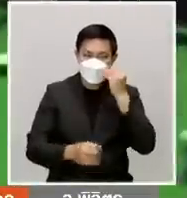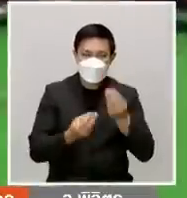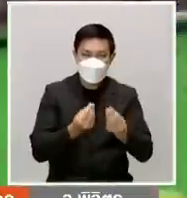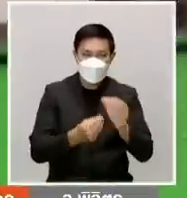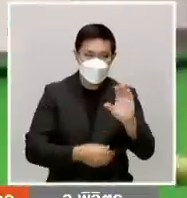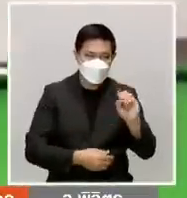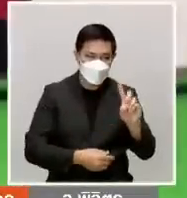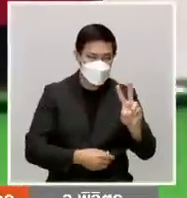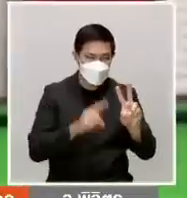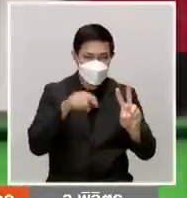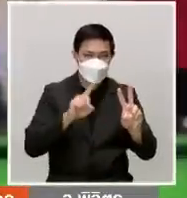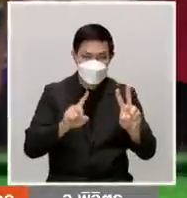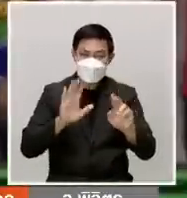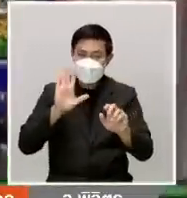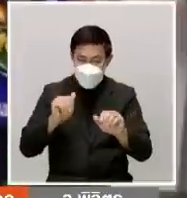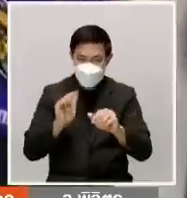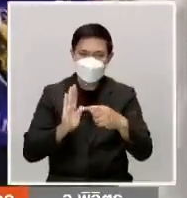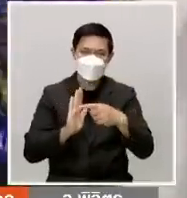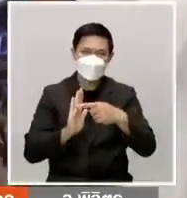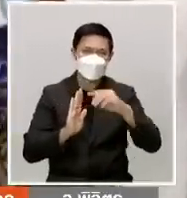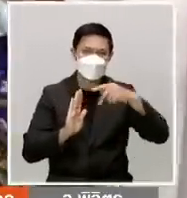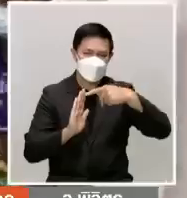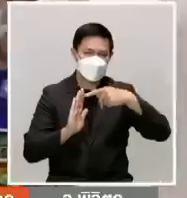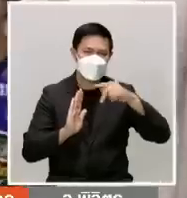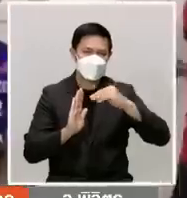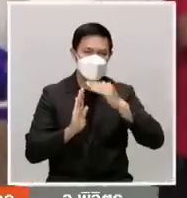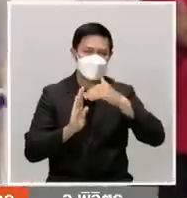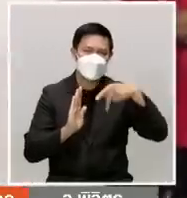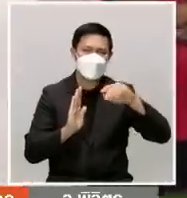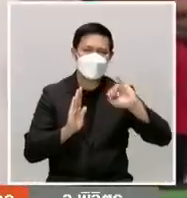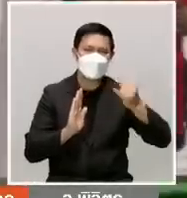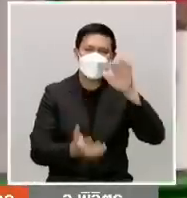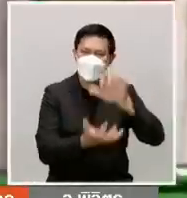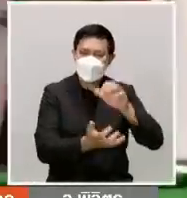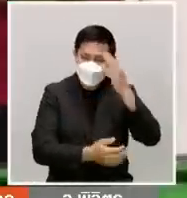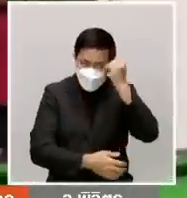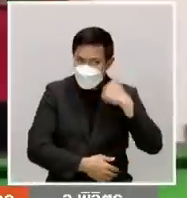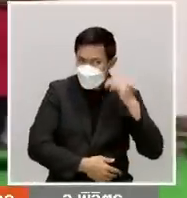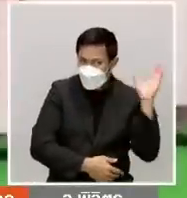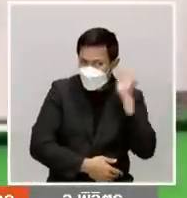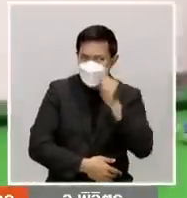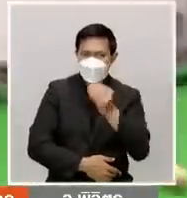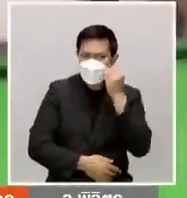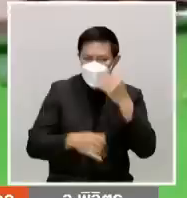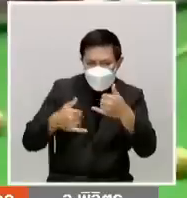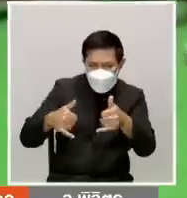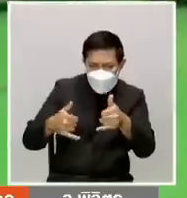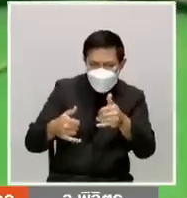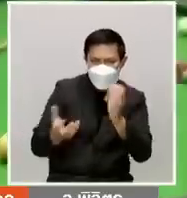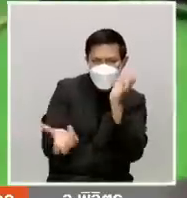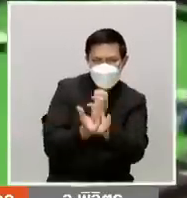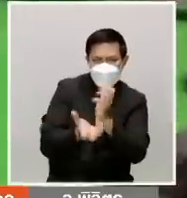นพฤกษวรรณเขตเทศบาลเมืองนะคะหลังจากได้รับข้อมูลมาค่ะบ้านหลังนี้ลักลอบเปิดเป็นบ่อนการพนันประเภทไ